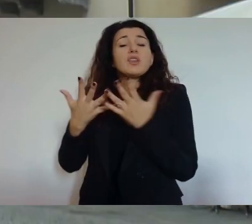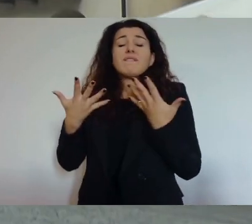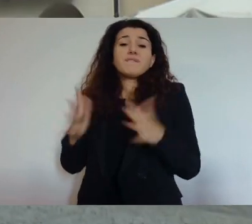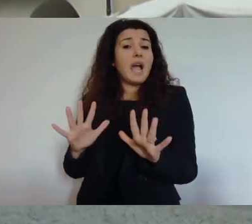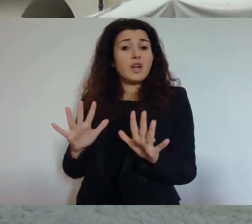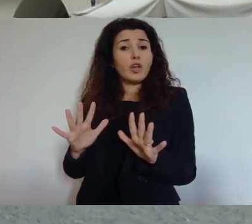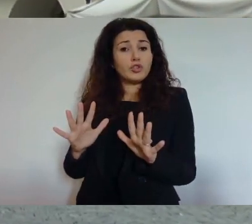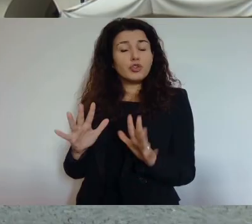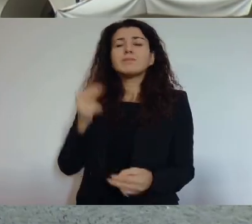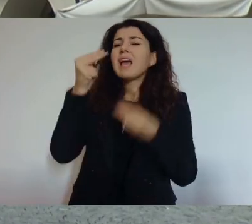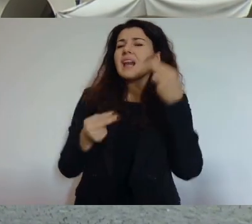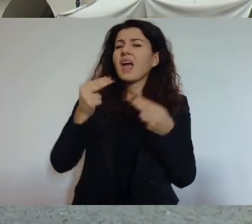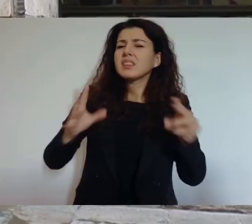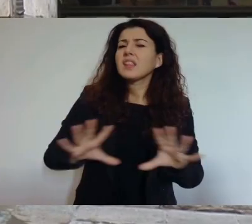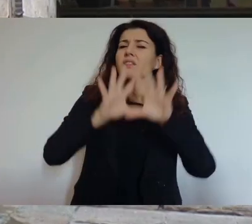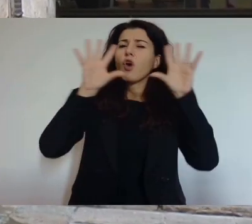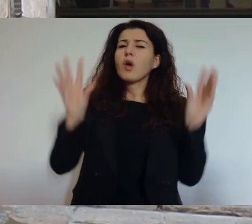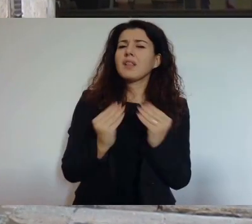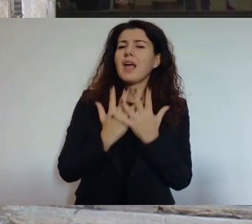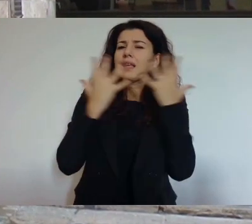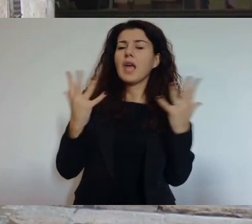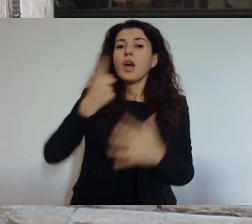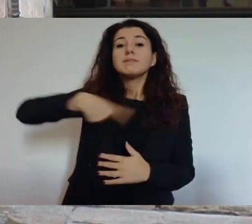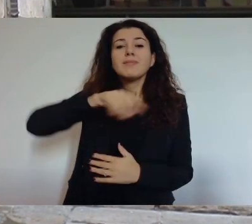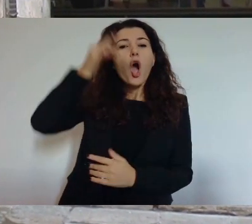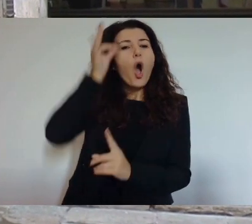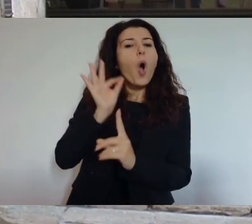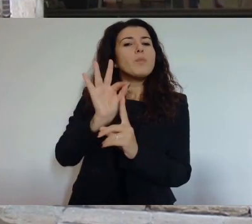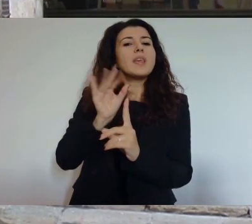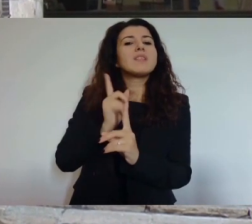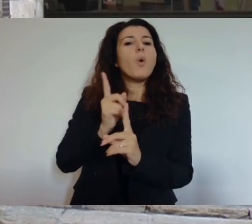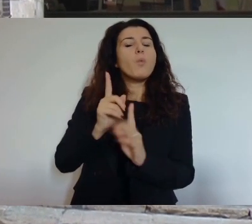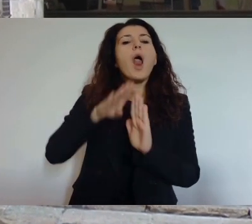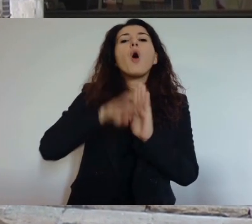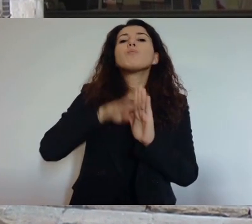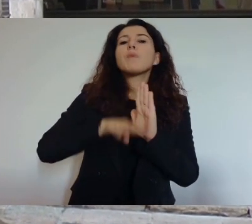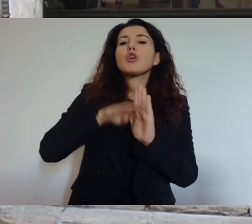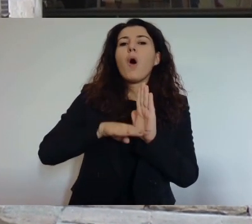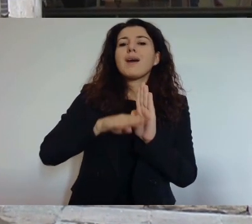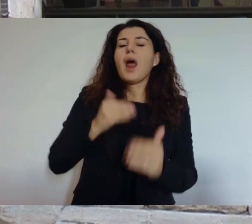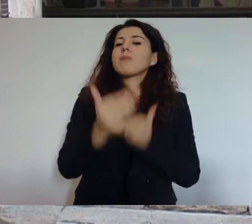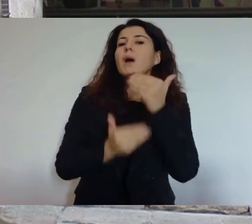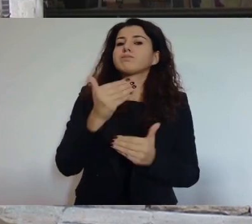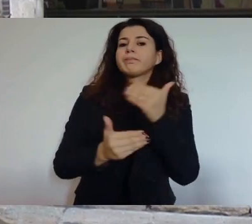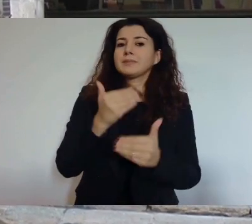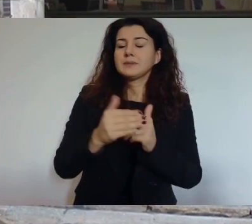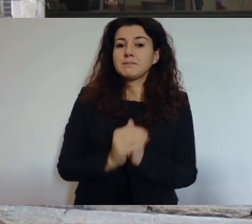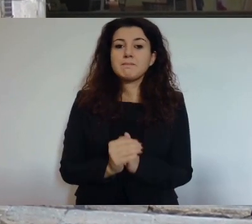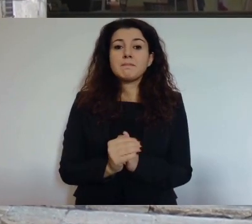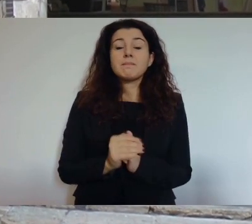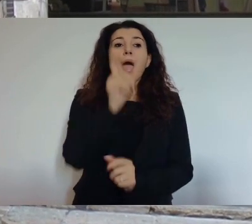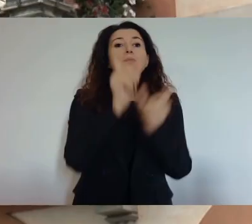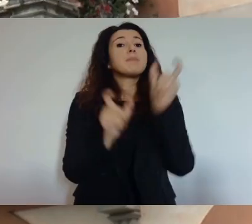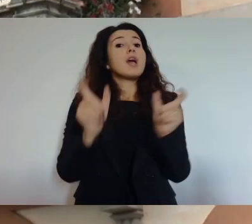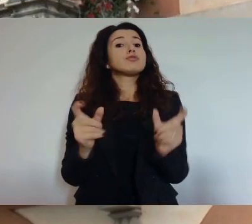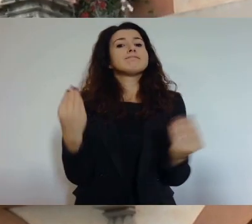giorno abbiamo rendicontato tutto stiamo costruendo e scrivendo un programma partecipato quello che la gente ci